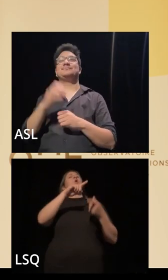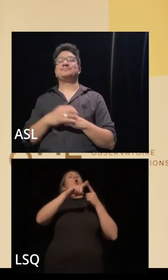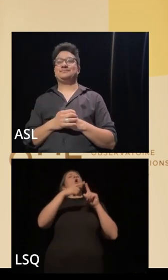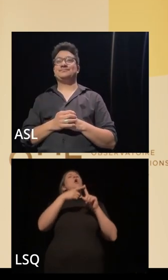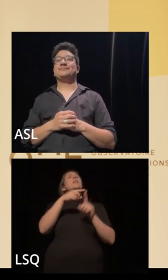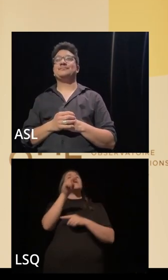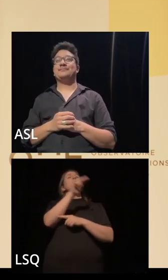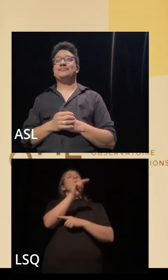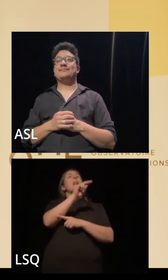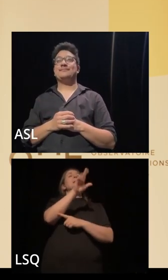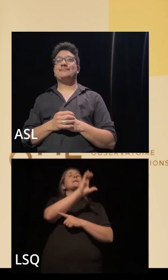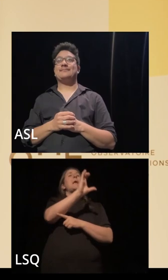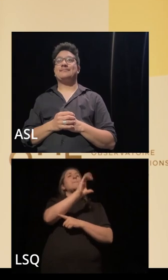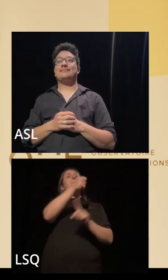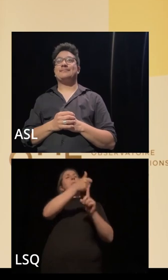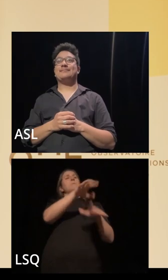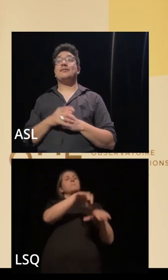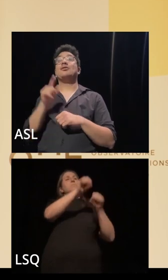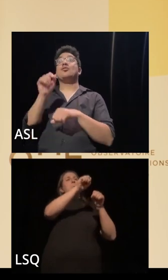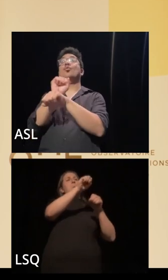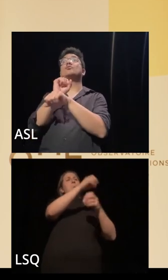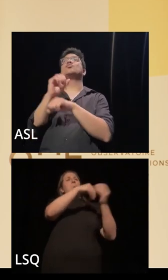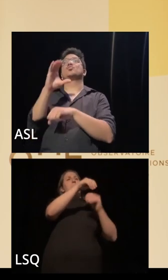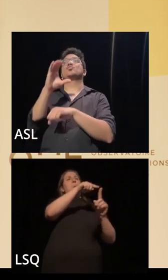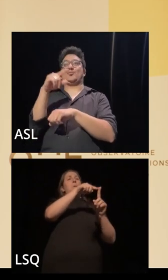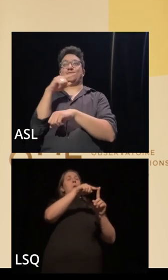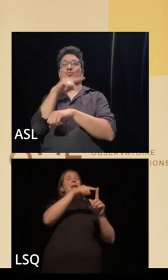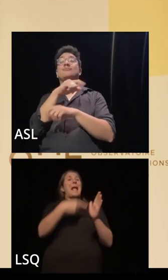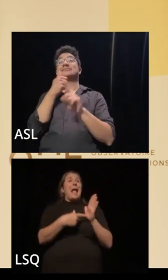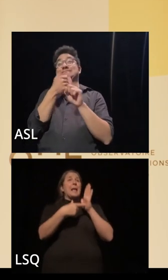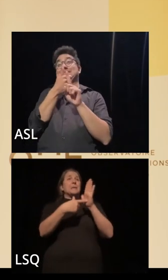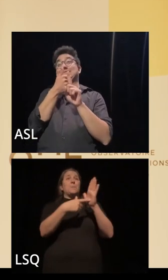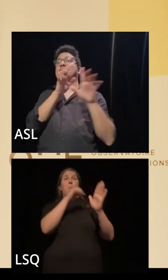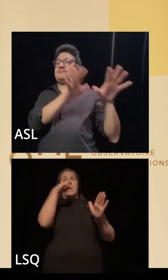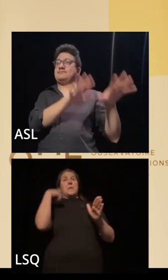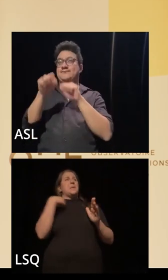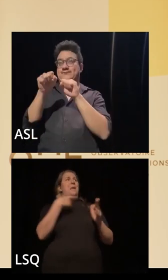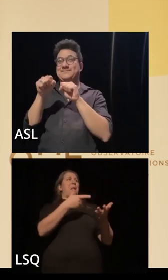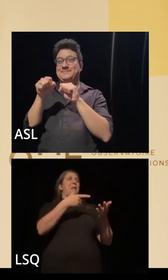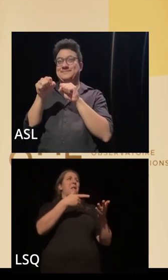Gramont. Et l'expo qui est en cours, on a eu le droit à une visite guidée